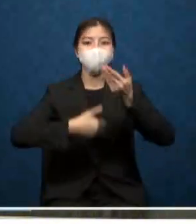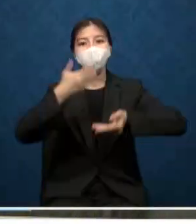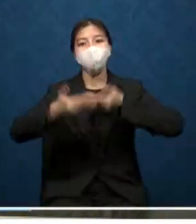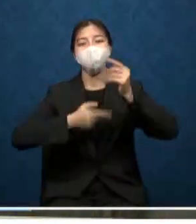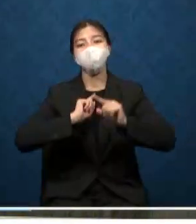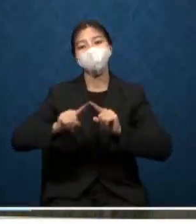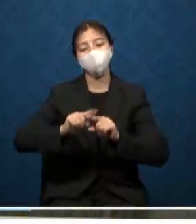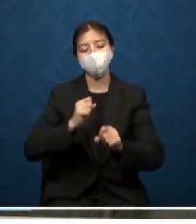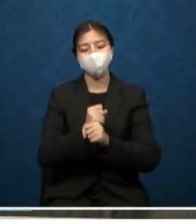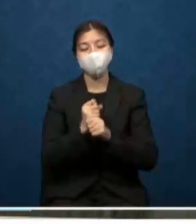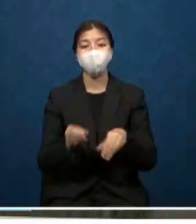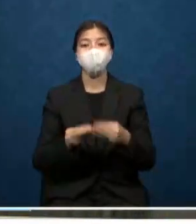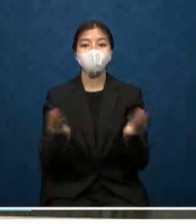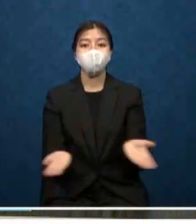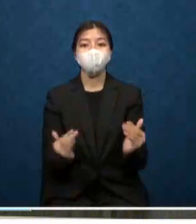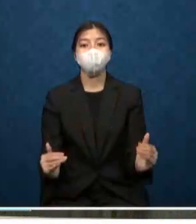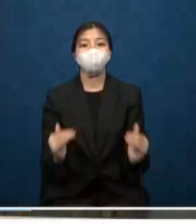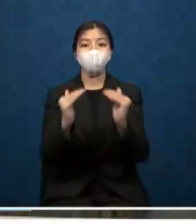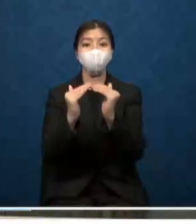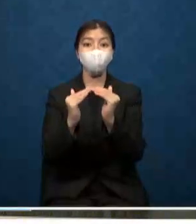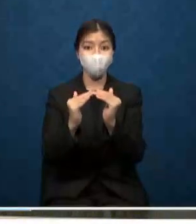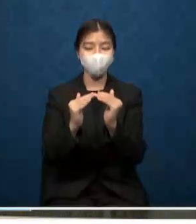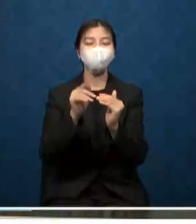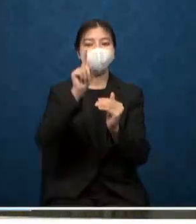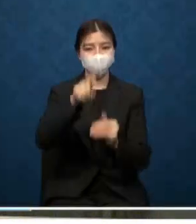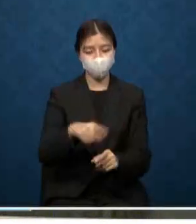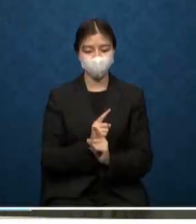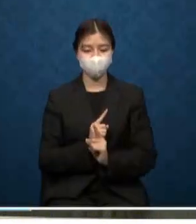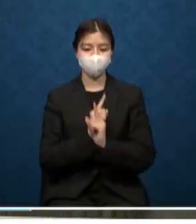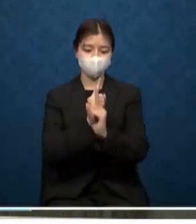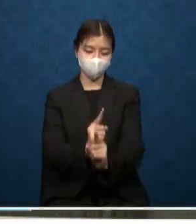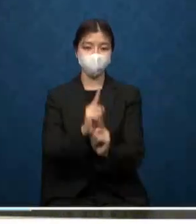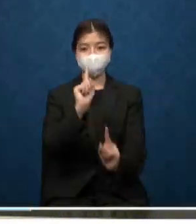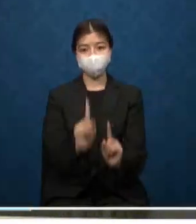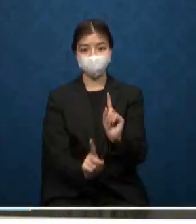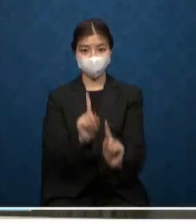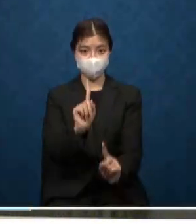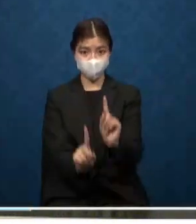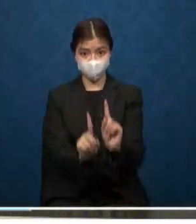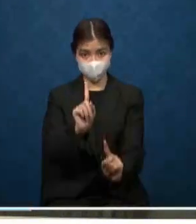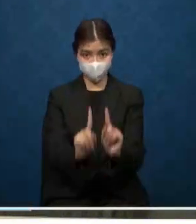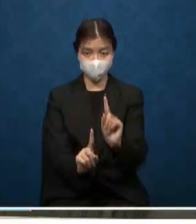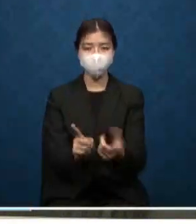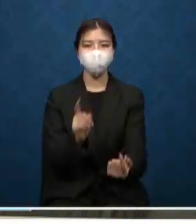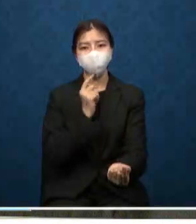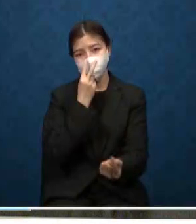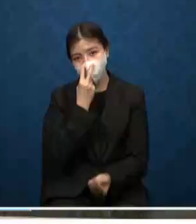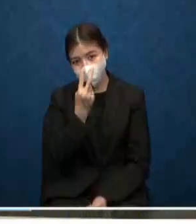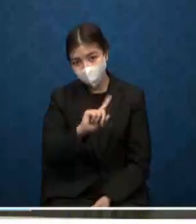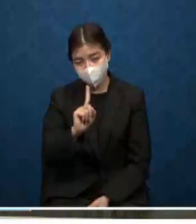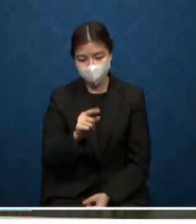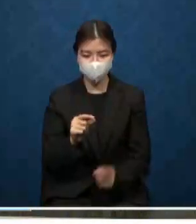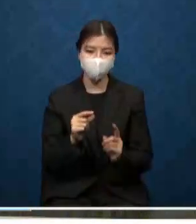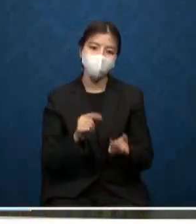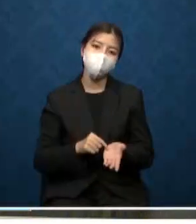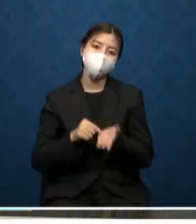างๆให้มีความเสมอภาคทางเพศนั้นก็จะต้องมีการติดตาม มีการประเมินผลเพื่อที่จะจัดทำคำขอ